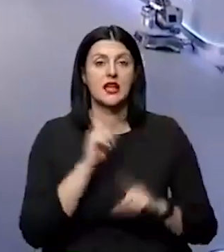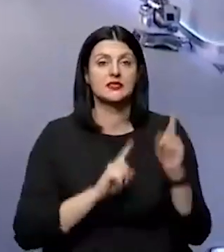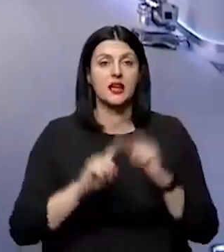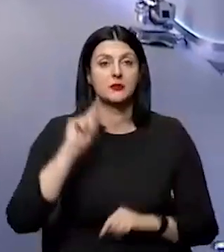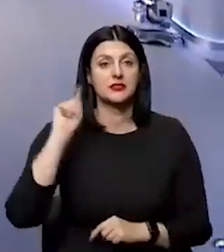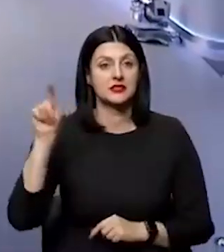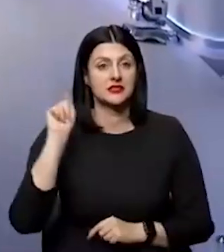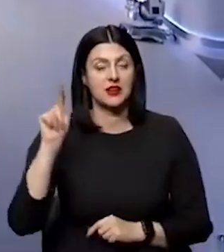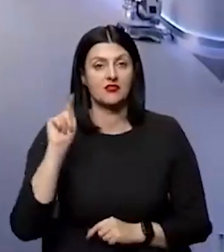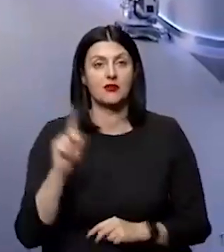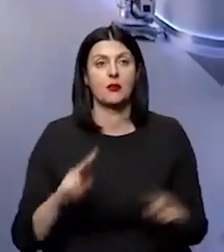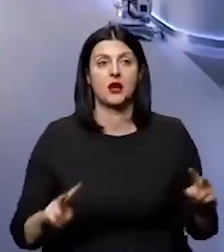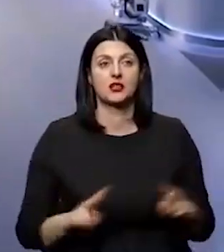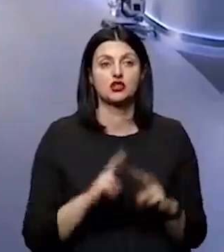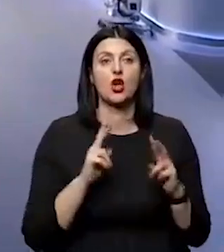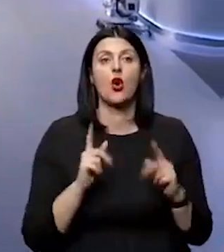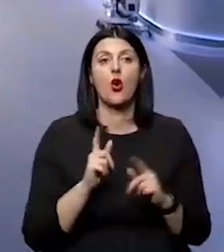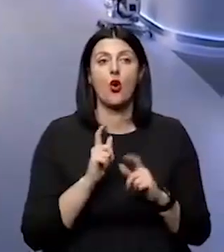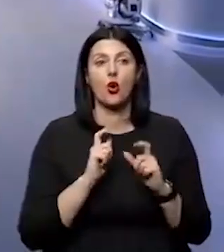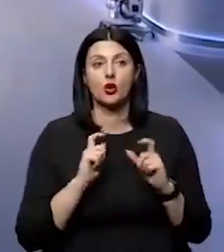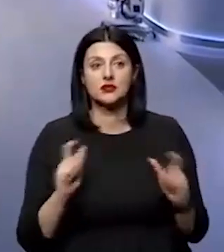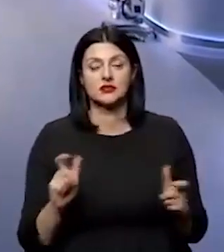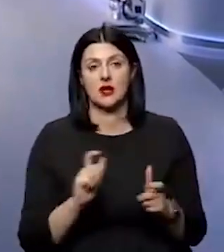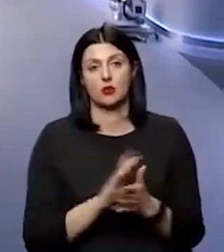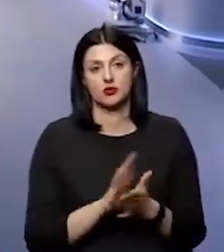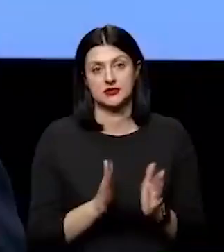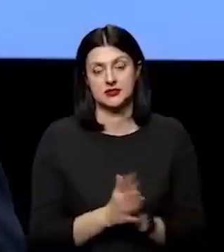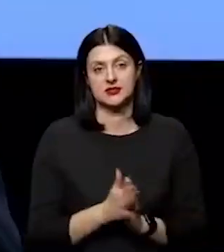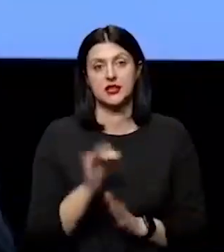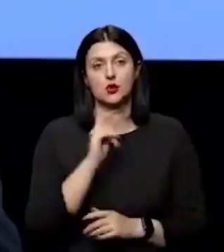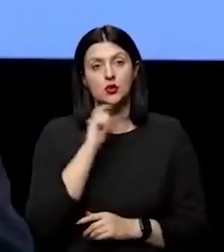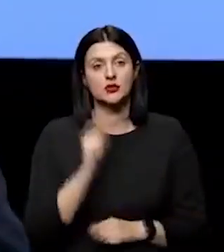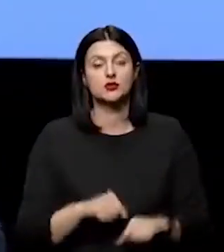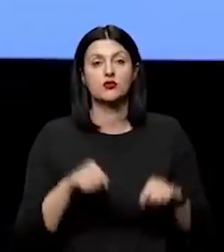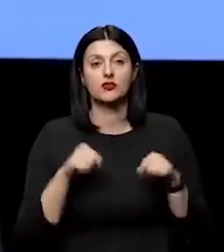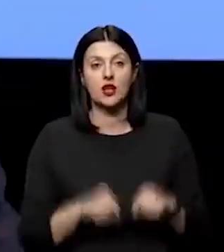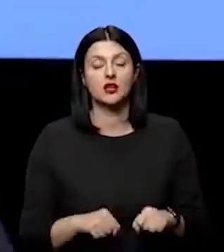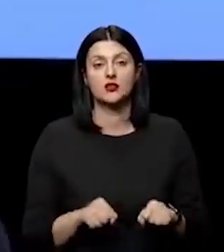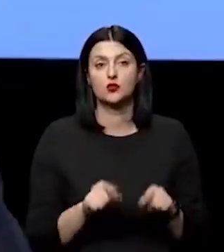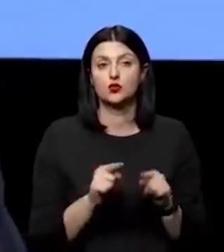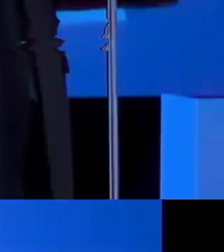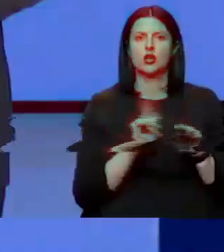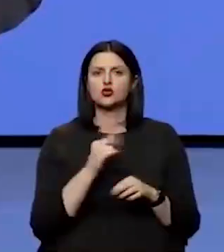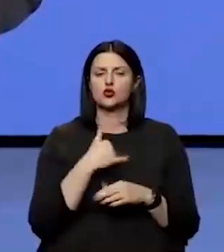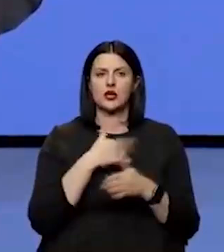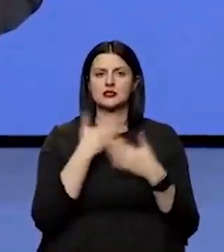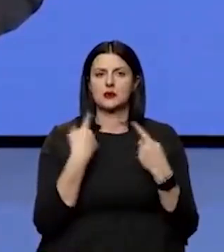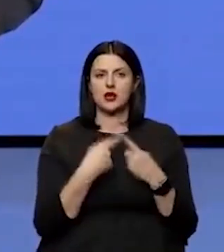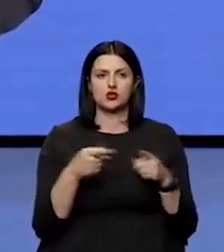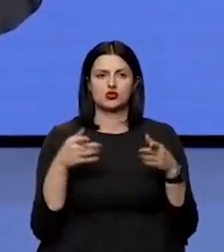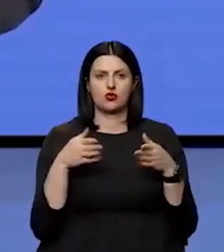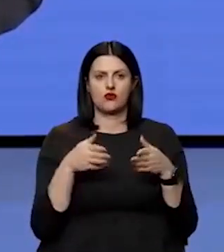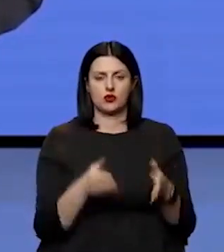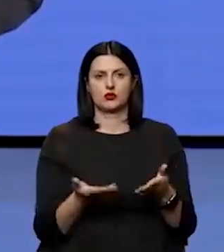Парижі. Голосна позиція українського суспільства і української влади в унісон. Бажано в унісон. Друзі,